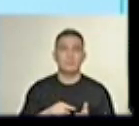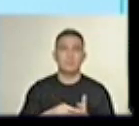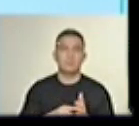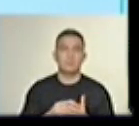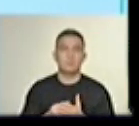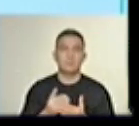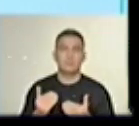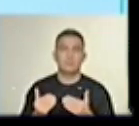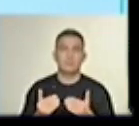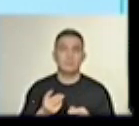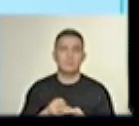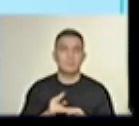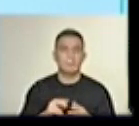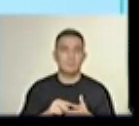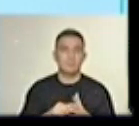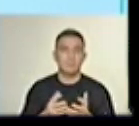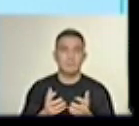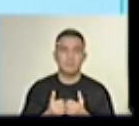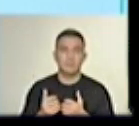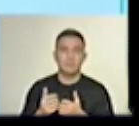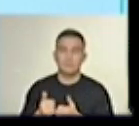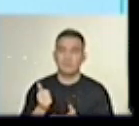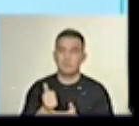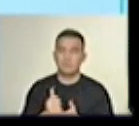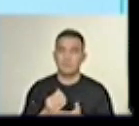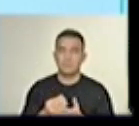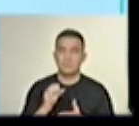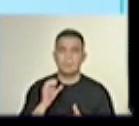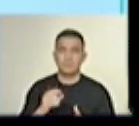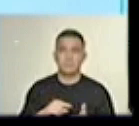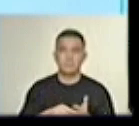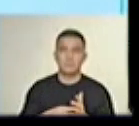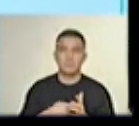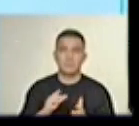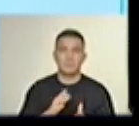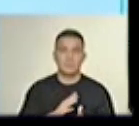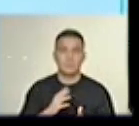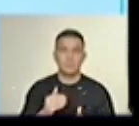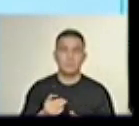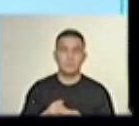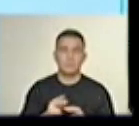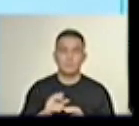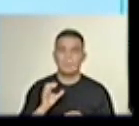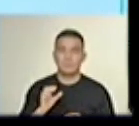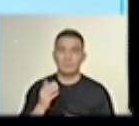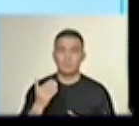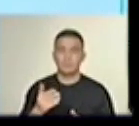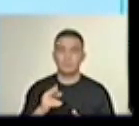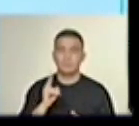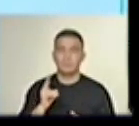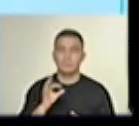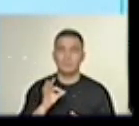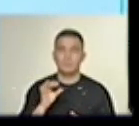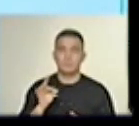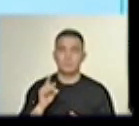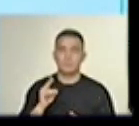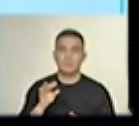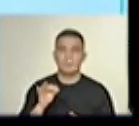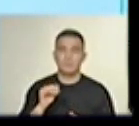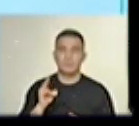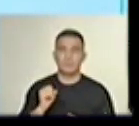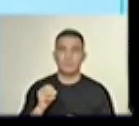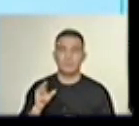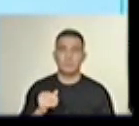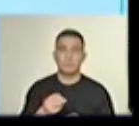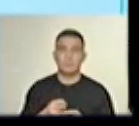masofani topingchi. Sanoq boshidan C nuqtagacha bo'lgan masofa C ning koordinatasi -2. Demak, nechiga